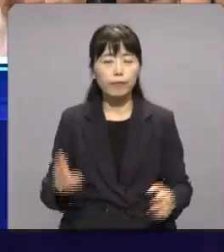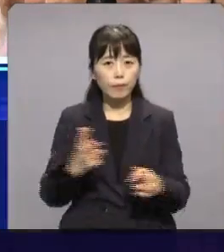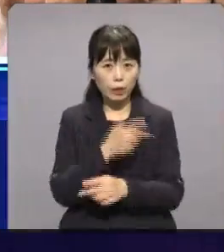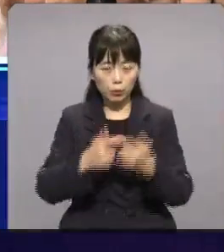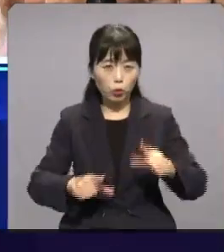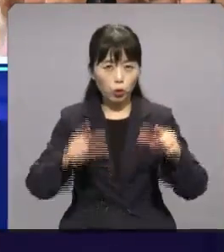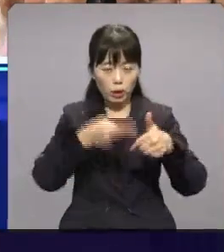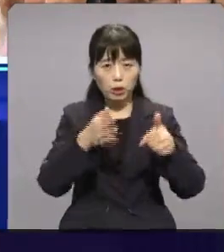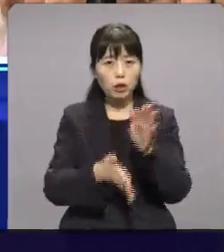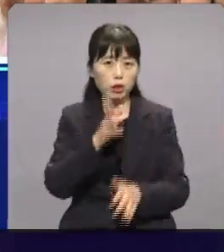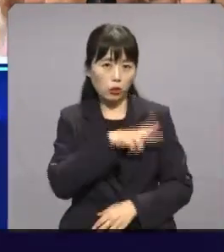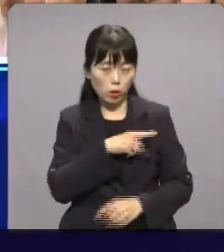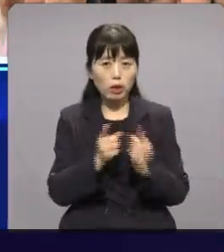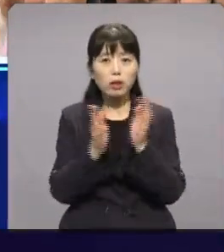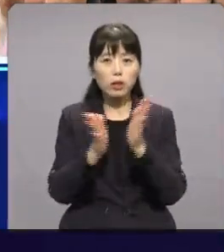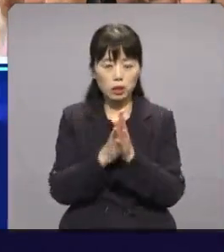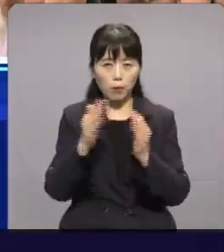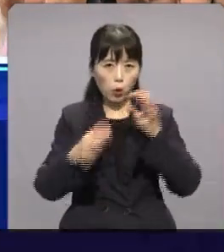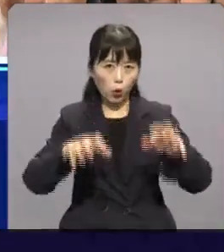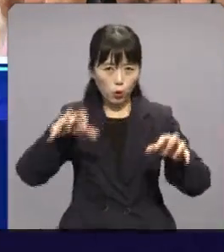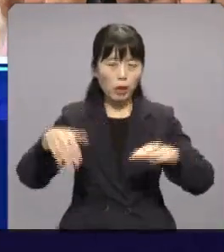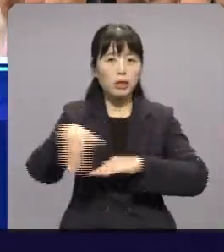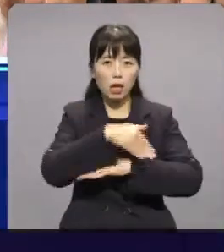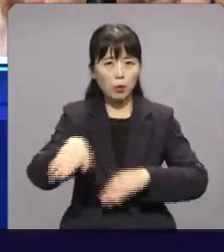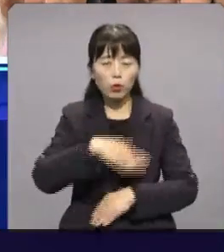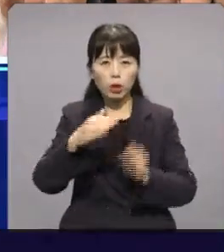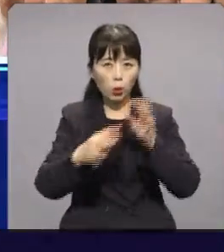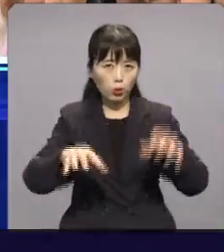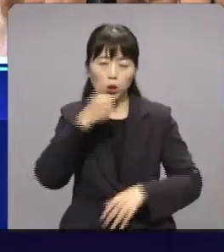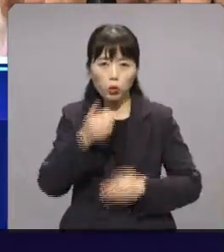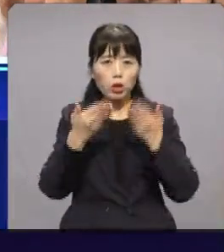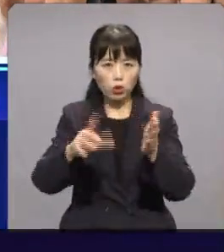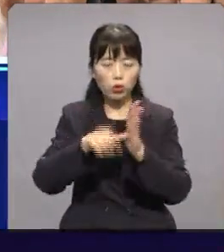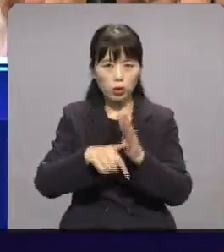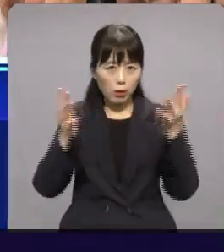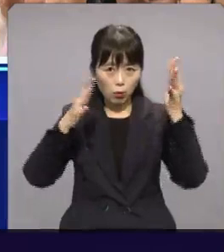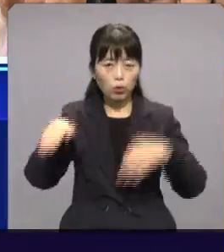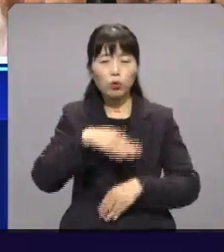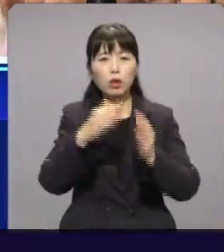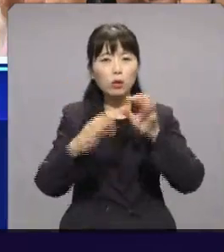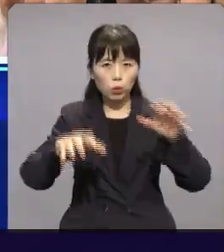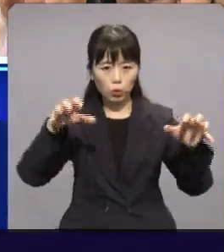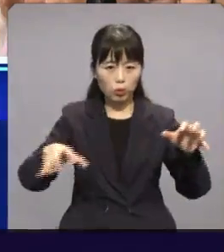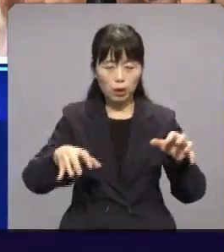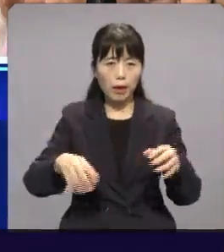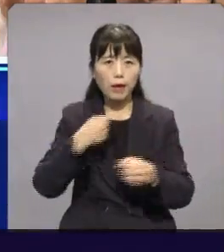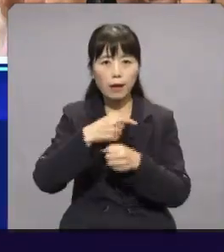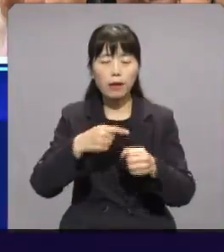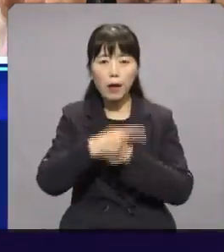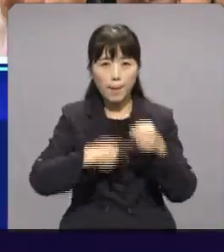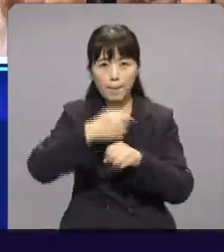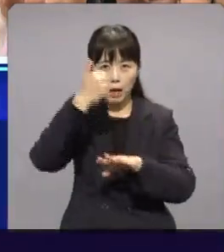네, 매주 목요일 인천시 의원이 직접 동네 곳곳을 다니며 우리 동네를 소개하는 시간, 웰컴 투 우리 동네입니다. 연말을